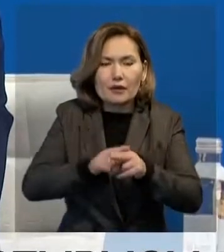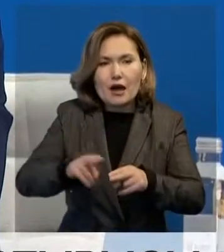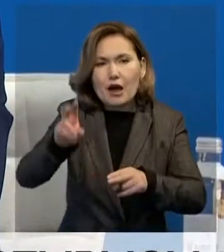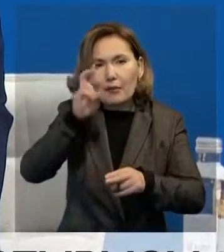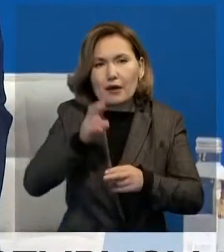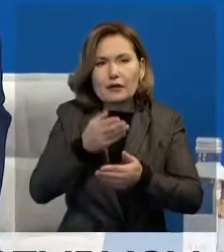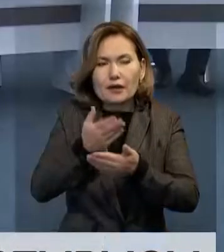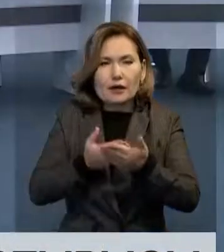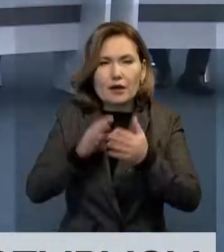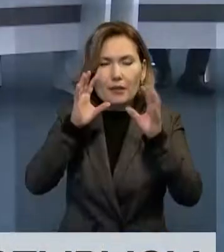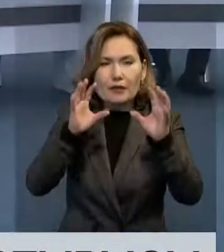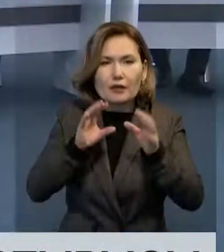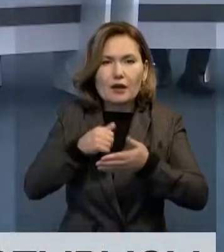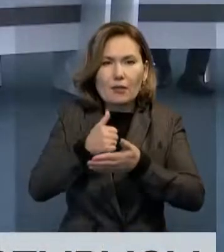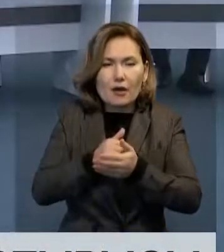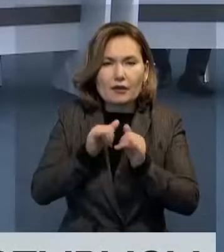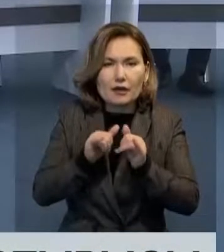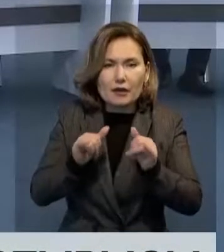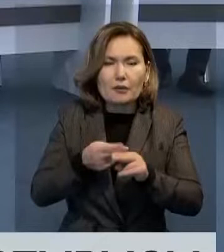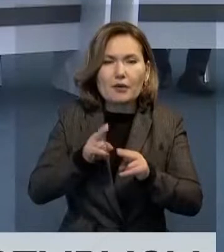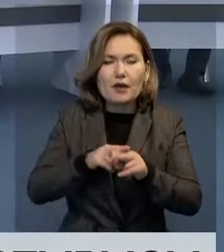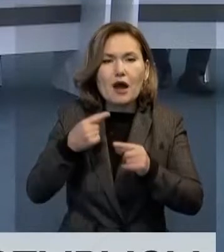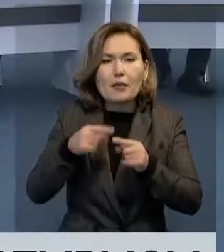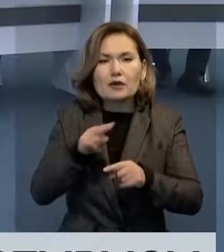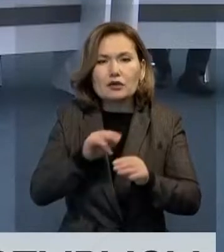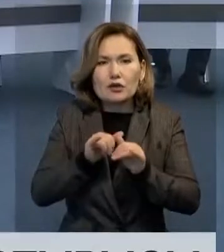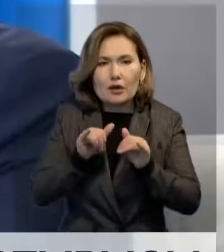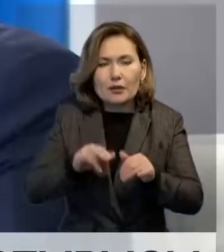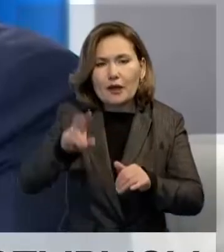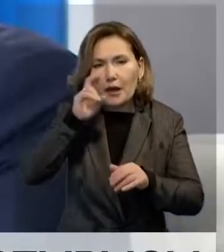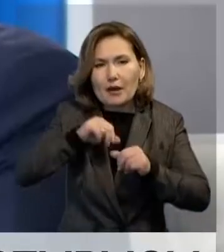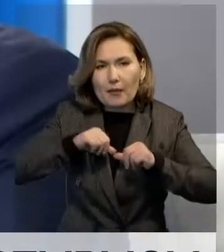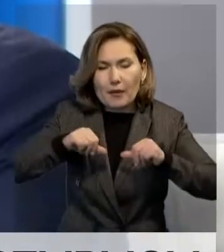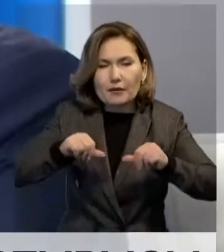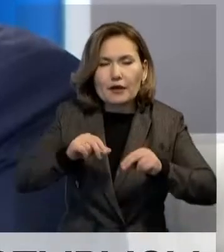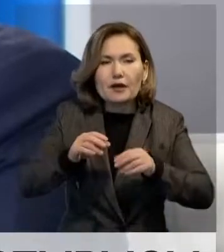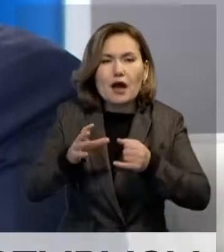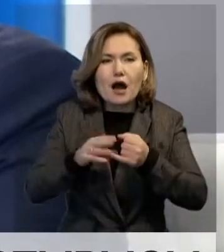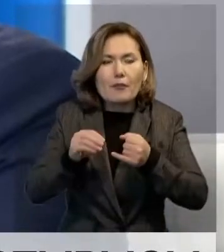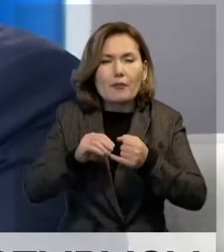Мемлекеттік кеңесші заңнамалық базаны жетілдіру, баспа қызметін дамыту және мемлекеттік комиссияның